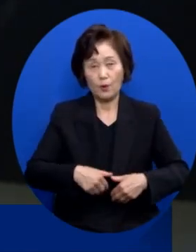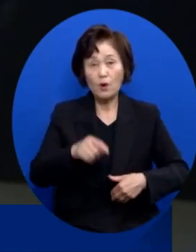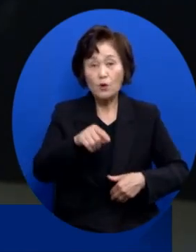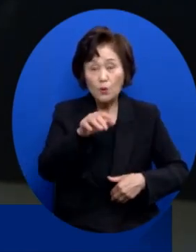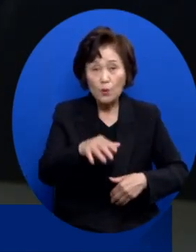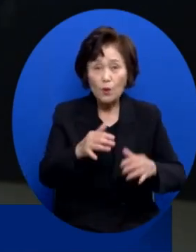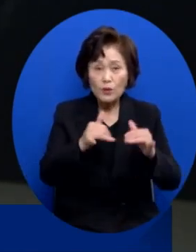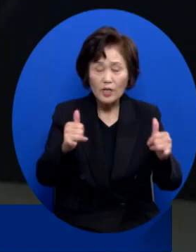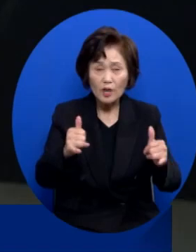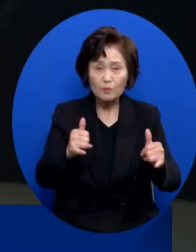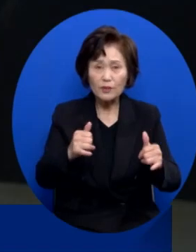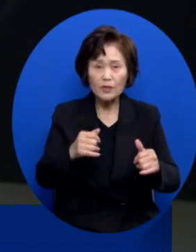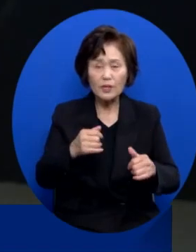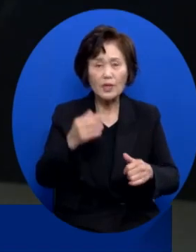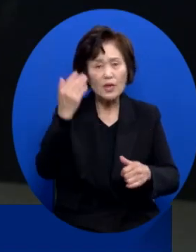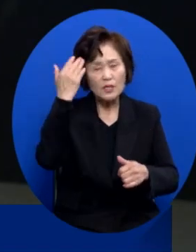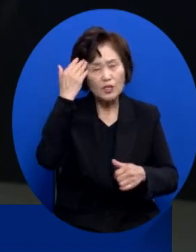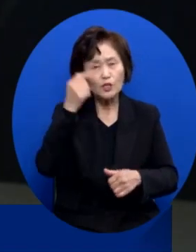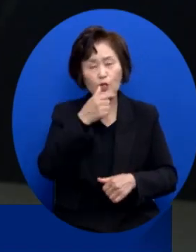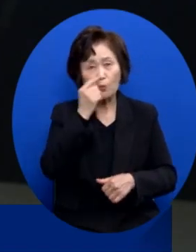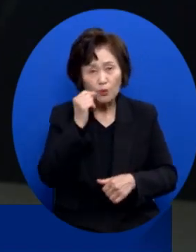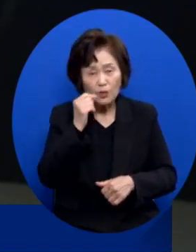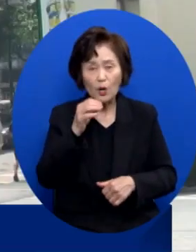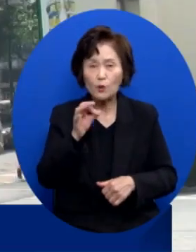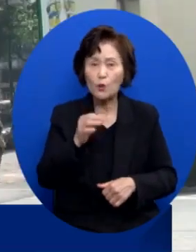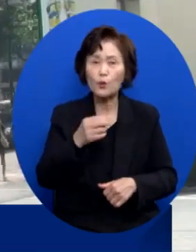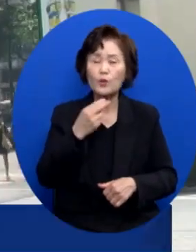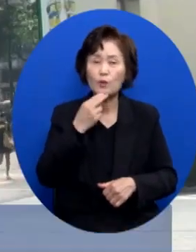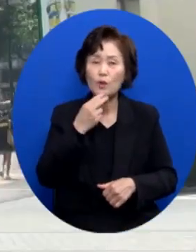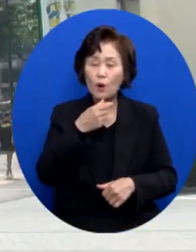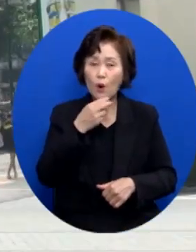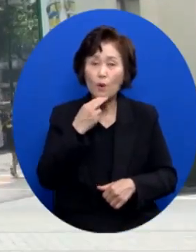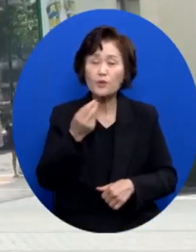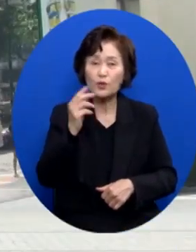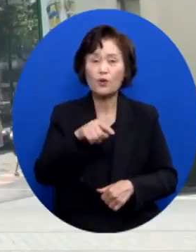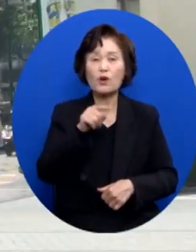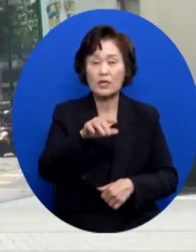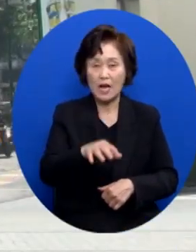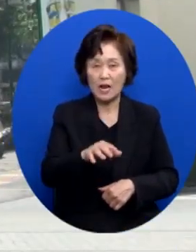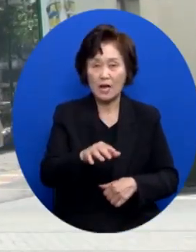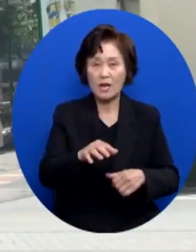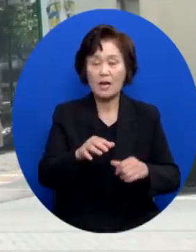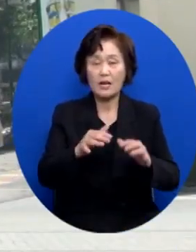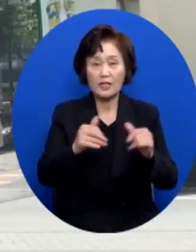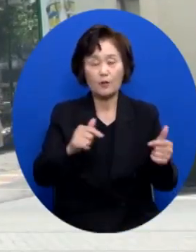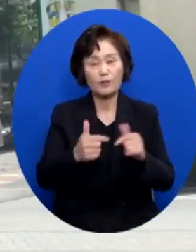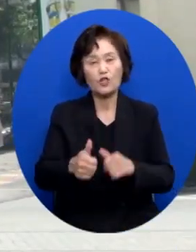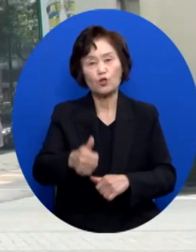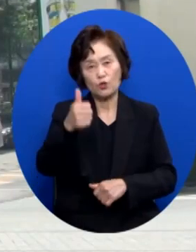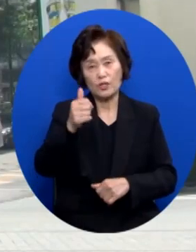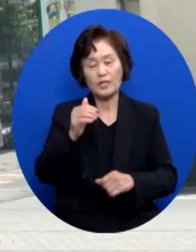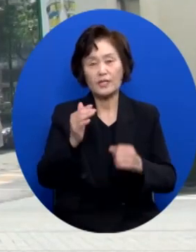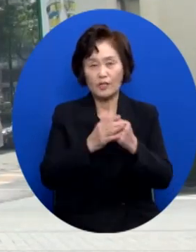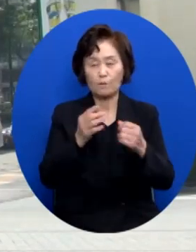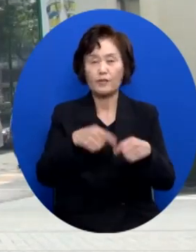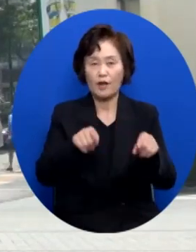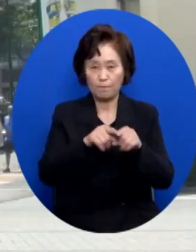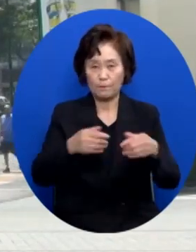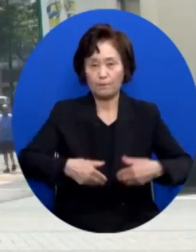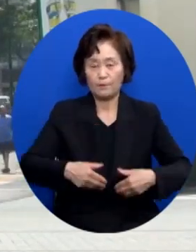없고 그래도 그 사람은 그 나라의 주인이요 코알라를 통해 색된 비서구권 중심